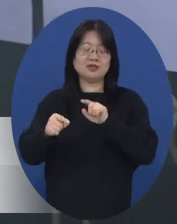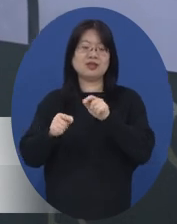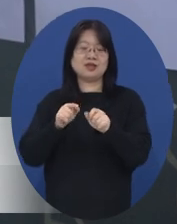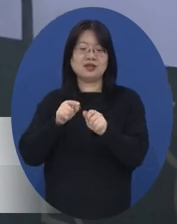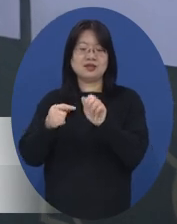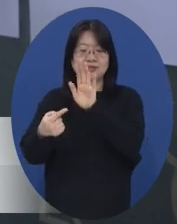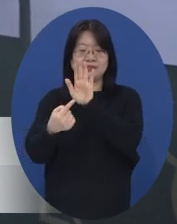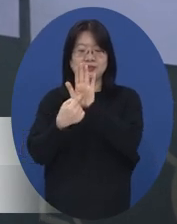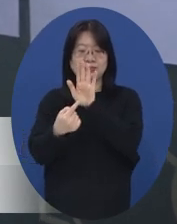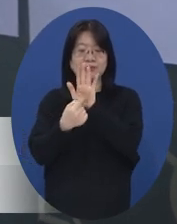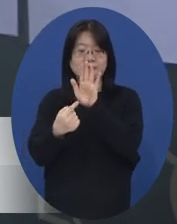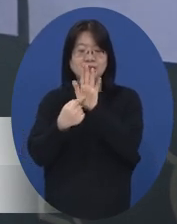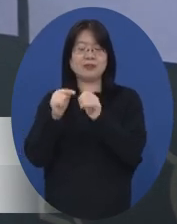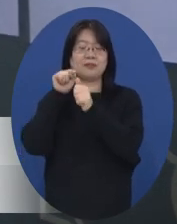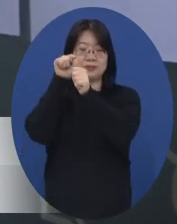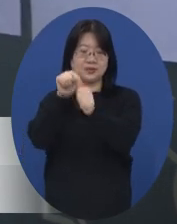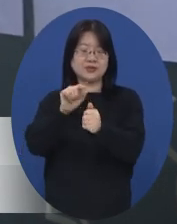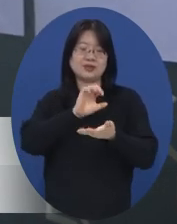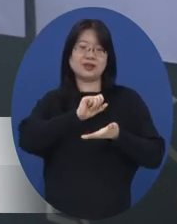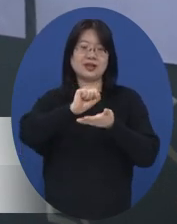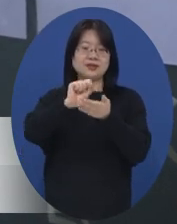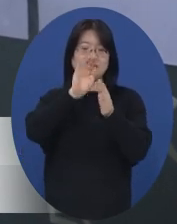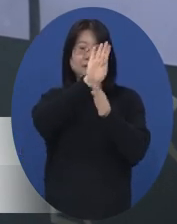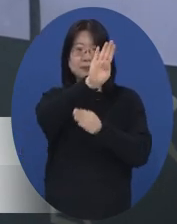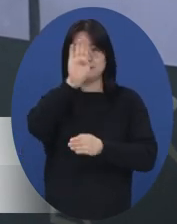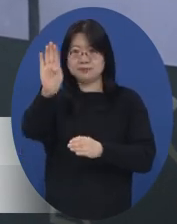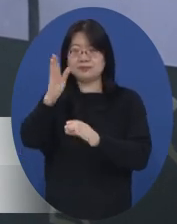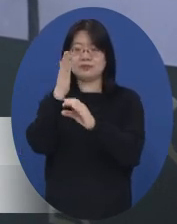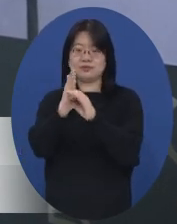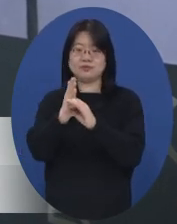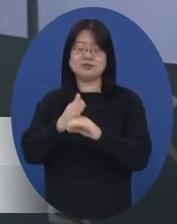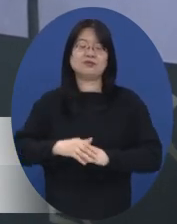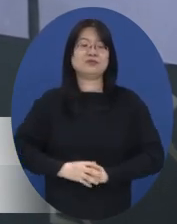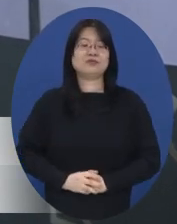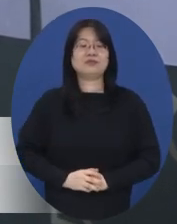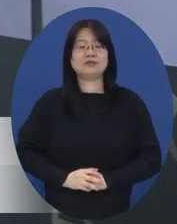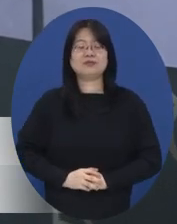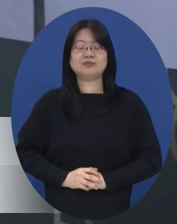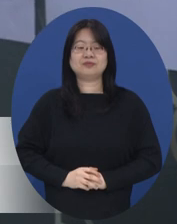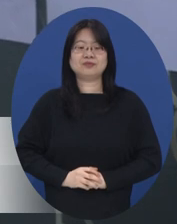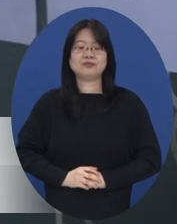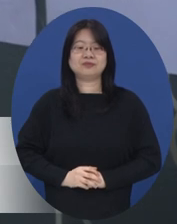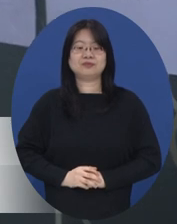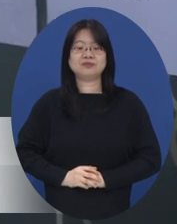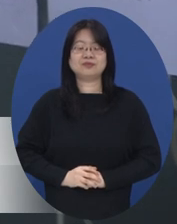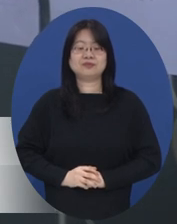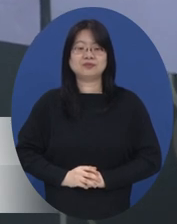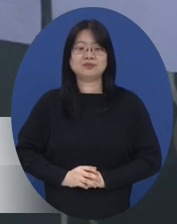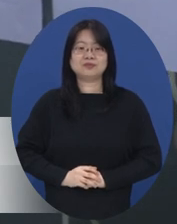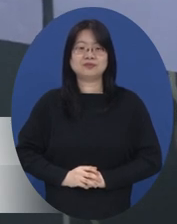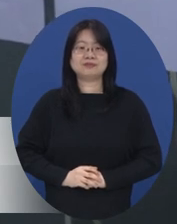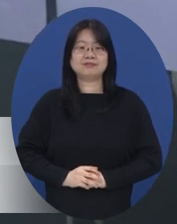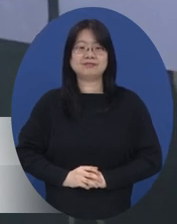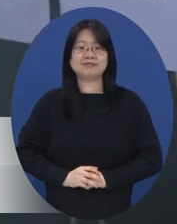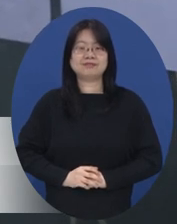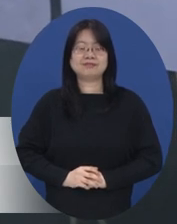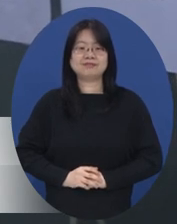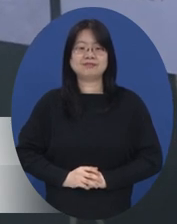시설을 폐쇄하고 그다음에 집회 금지 등을 알리는 이제